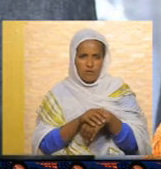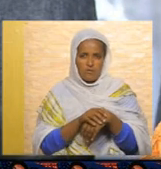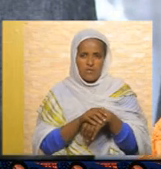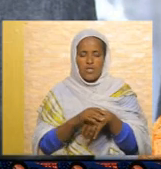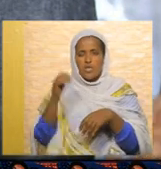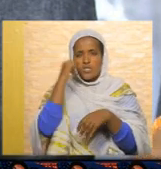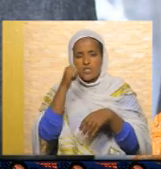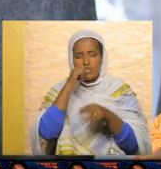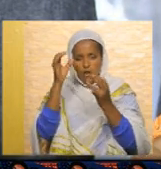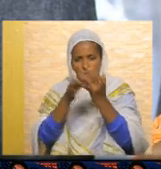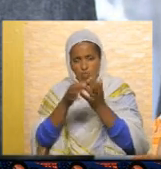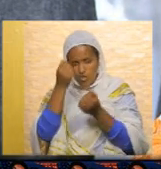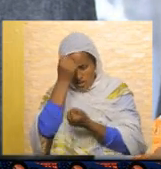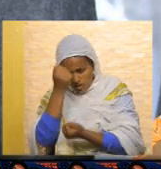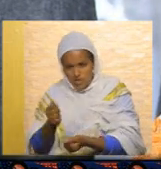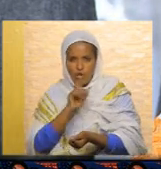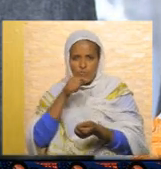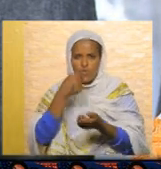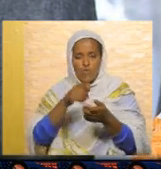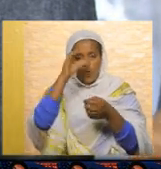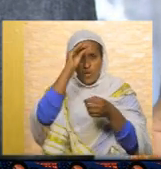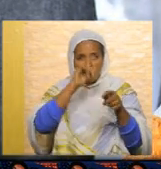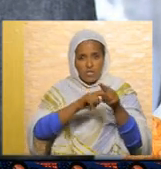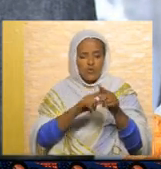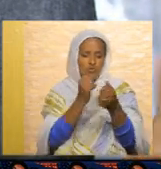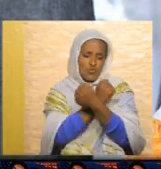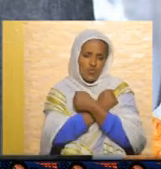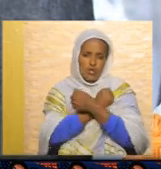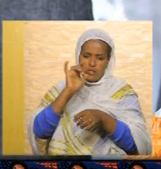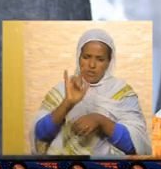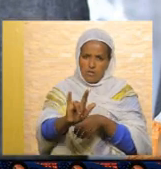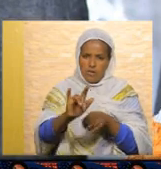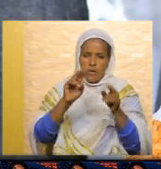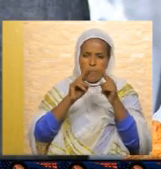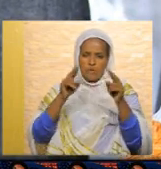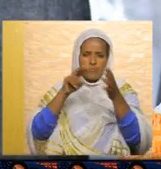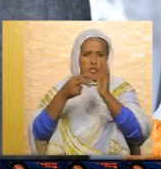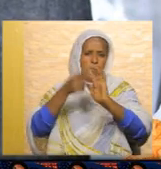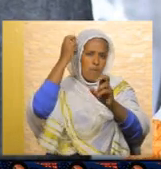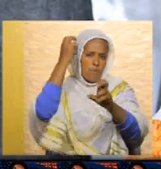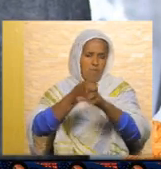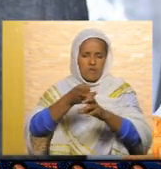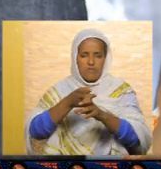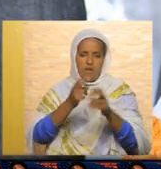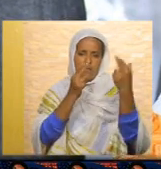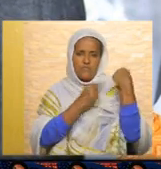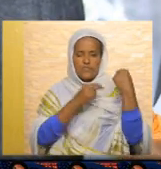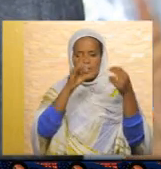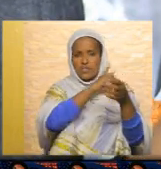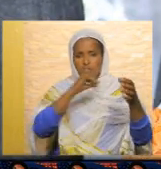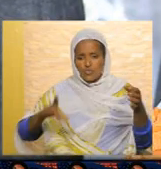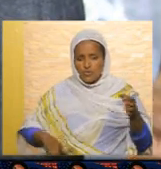ክርስቲያን። ሴት ለባሏ ትገዛለት ነው፣ ወንድ ግን ይውደዳት ነው። መውደድ በጣም ከባድ ኃላፊነት ነው።